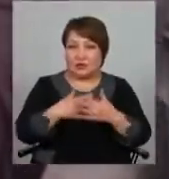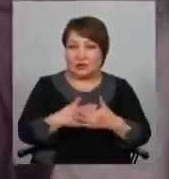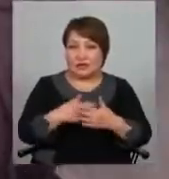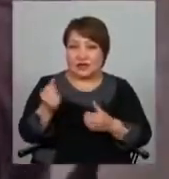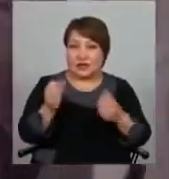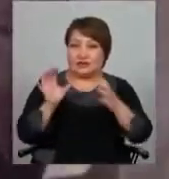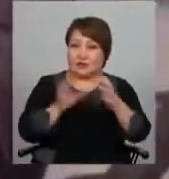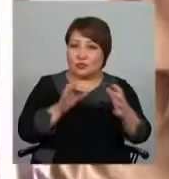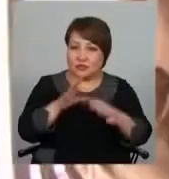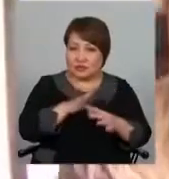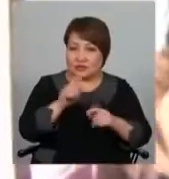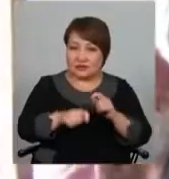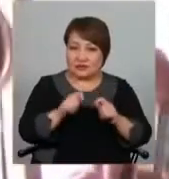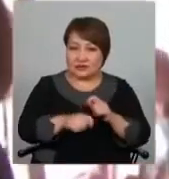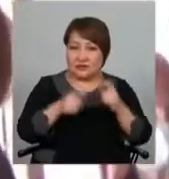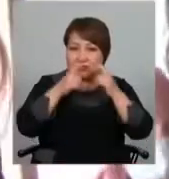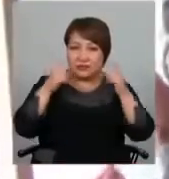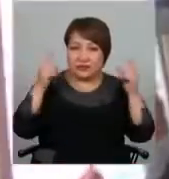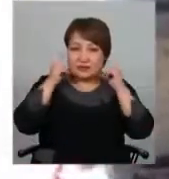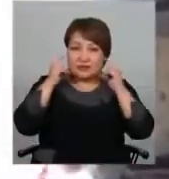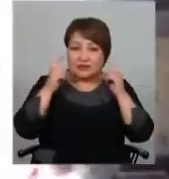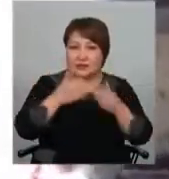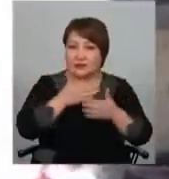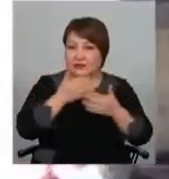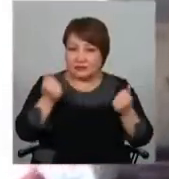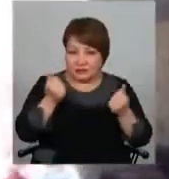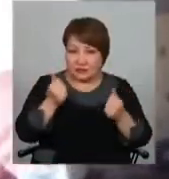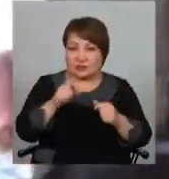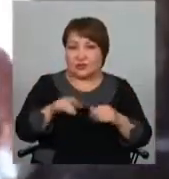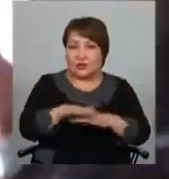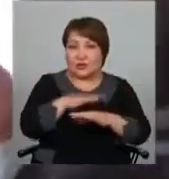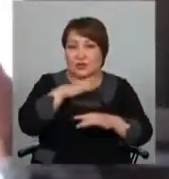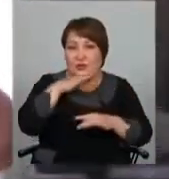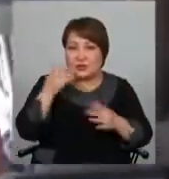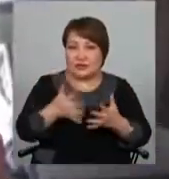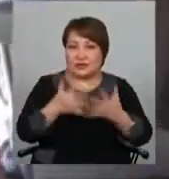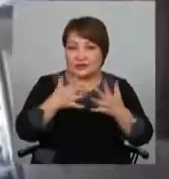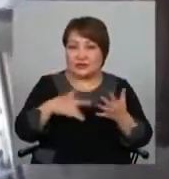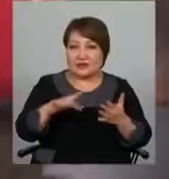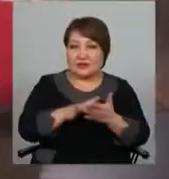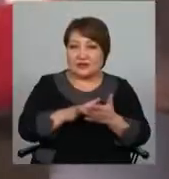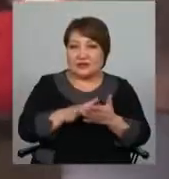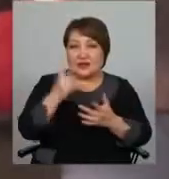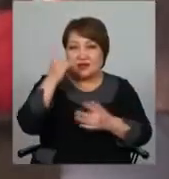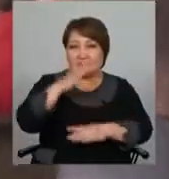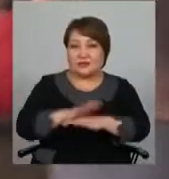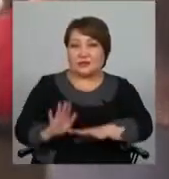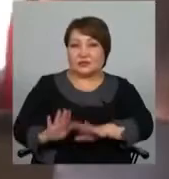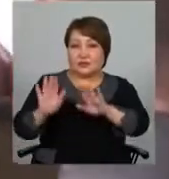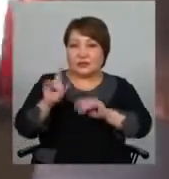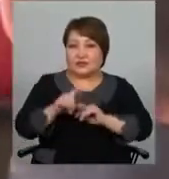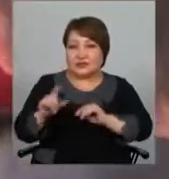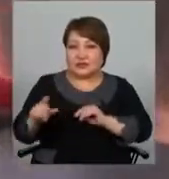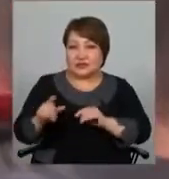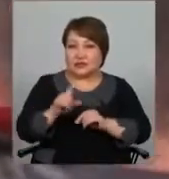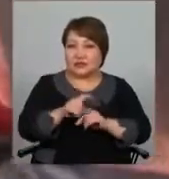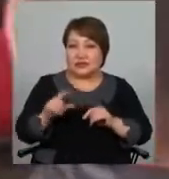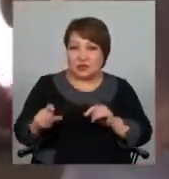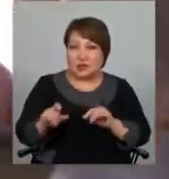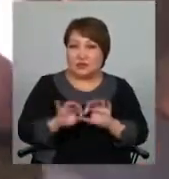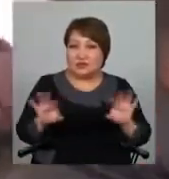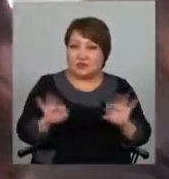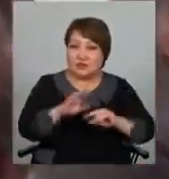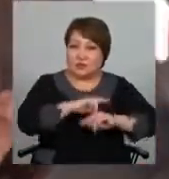де бетперде тақпайтын тұрғындардың көп екені анықталды. Қала әкімінің орынбасары жолаушыларға түсіндірме жұмыстарын жүргізіп, оларға маска